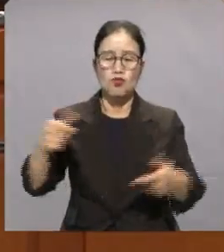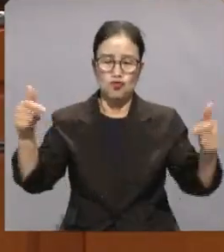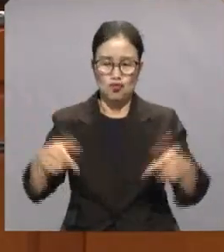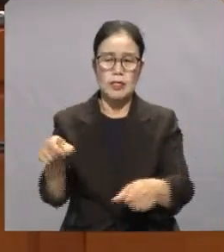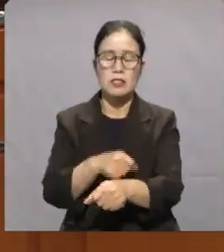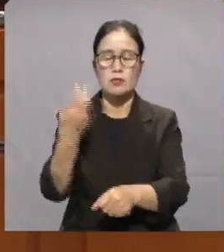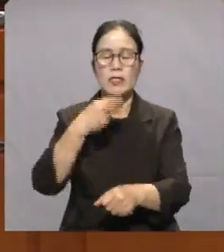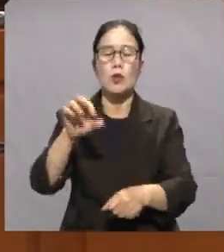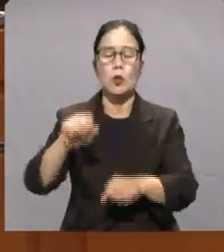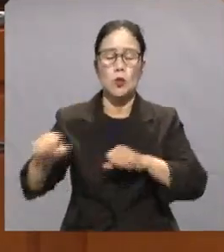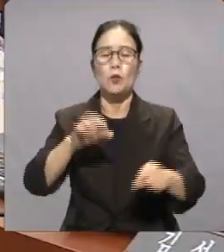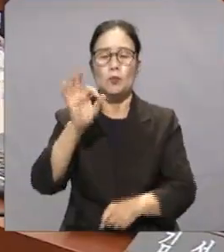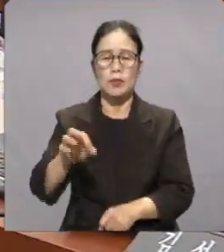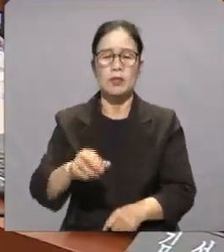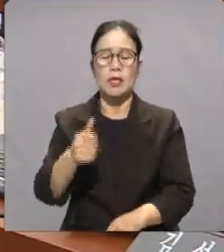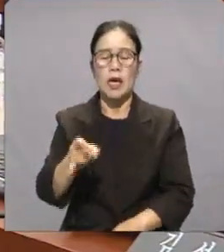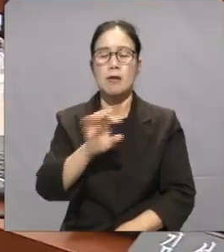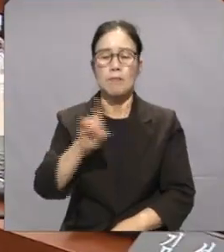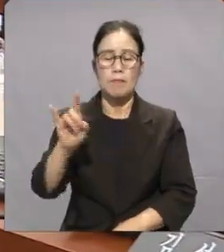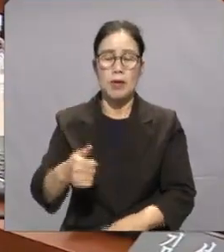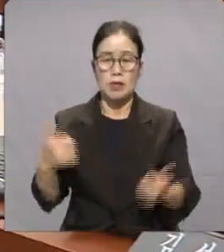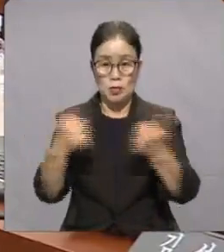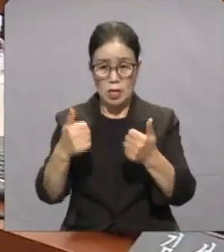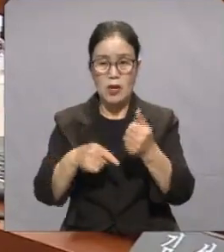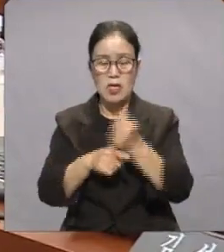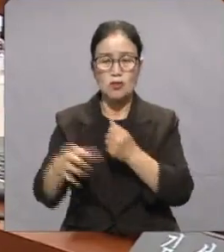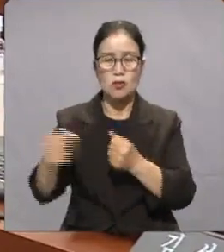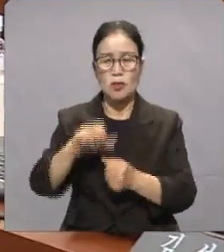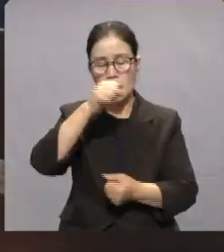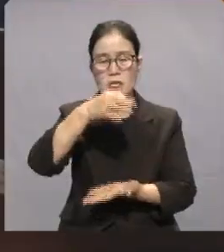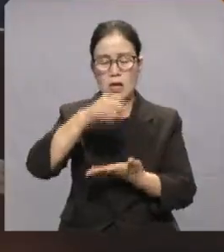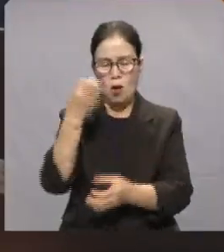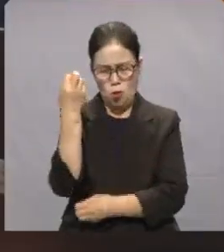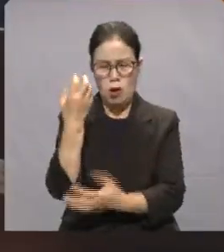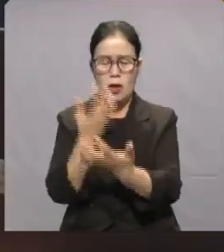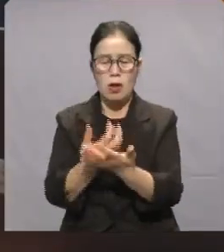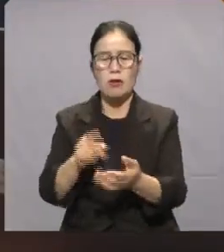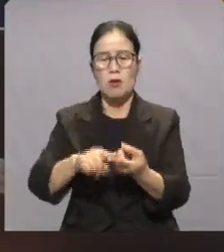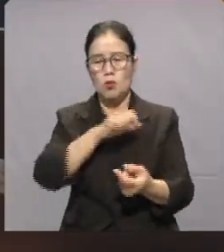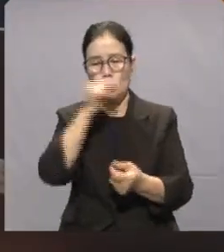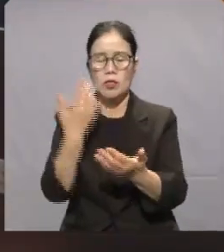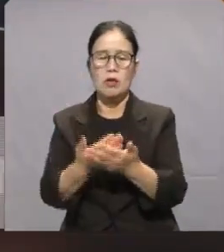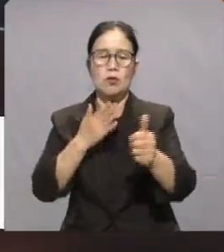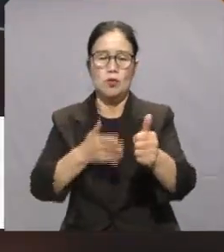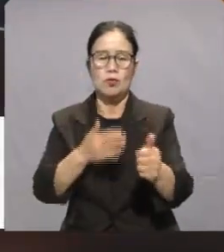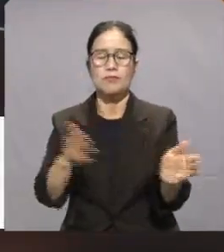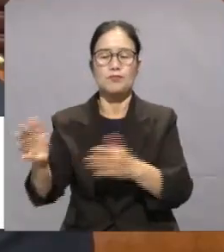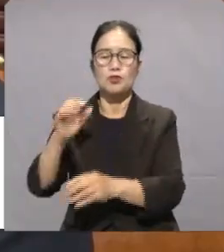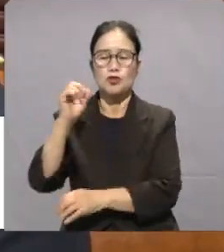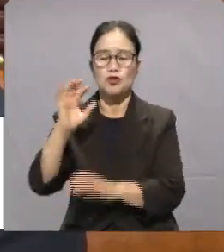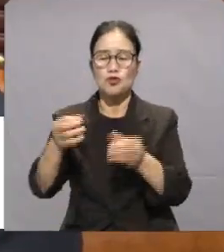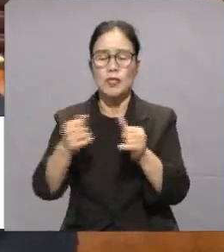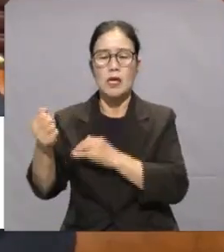특수활동비 예산과 에이펙 정상회의를 이유로 예산안의 원안 통과를 요구했습니다. 국민의힘도